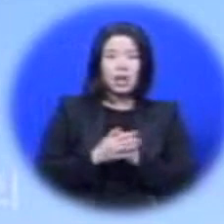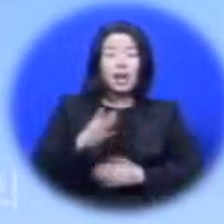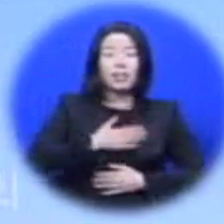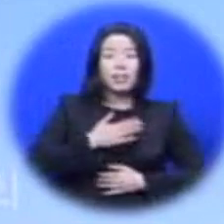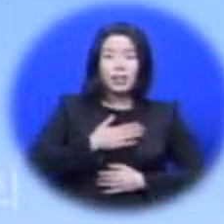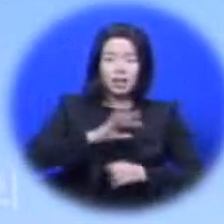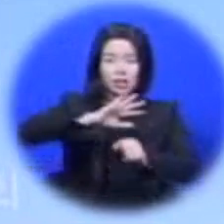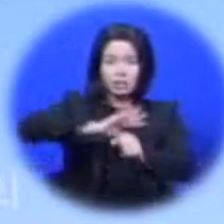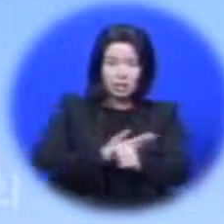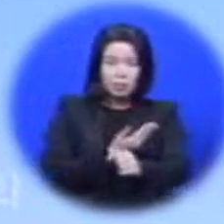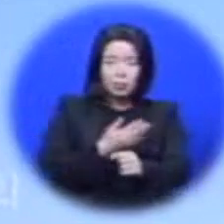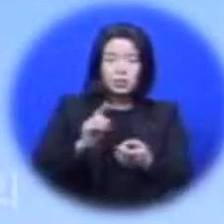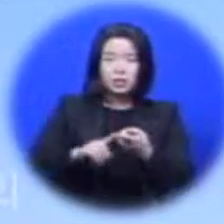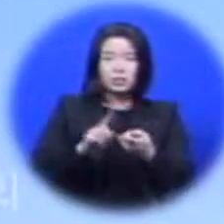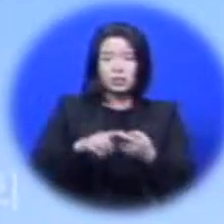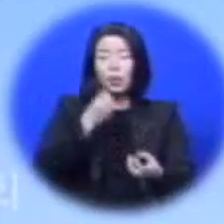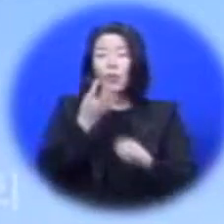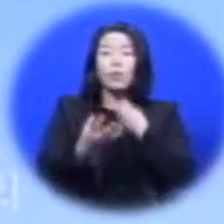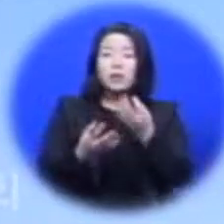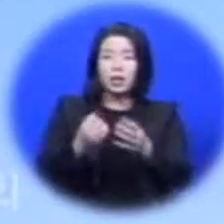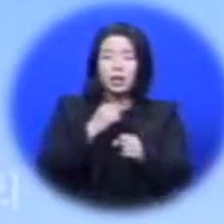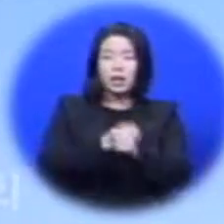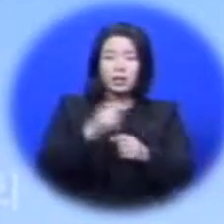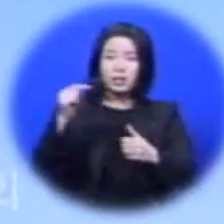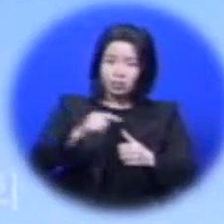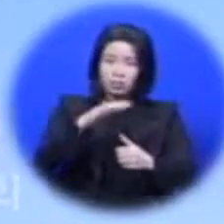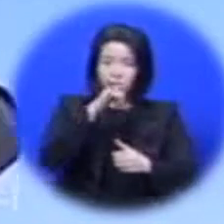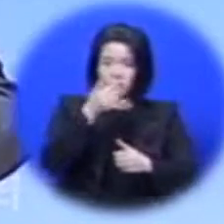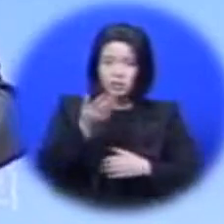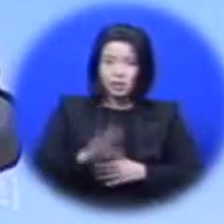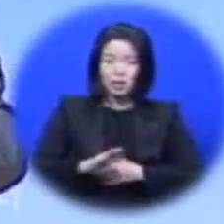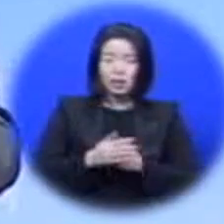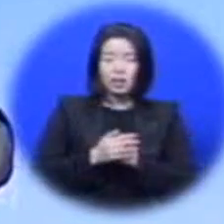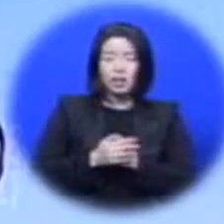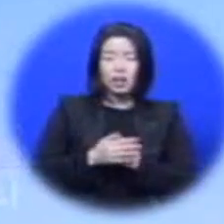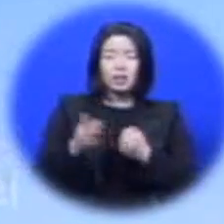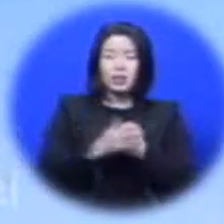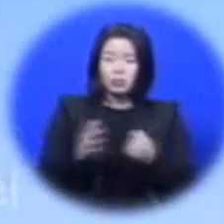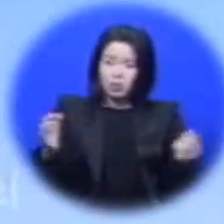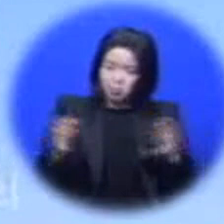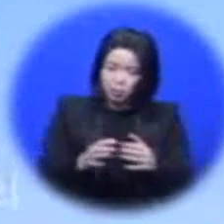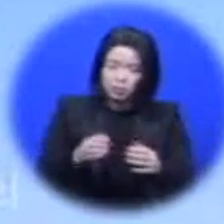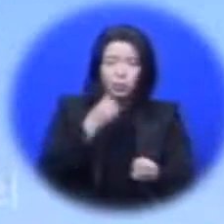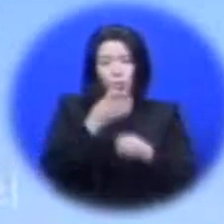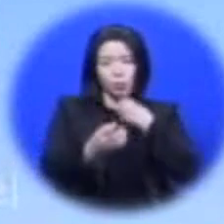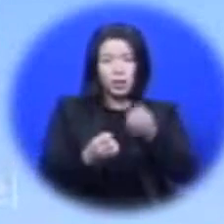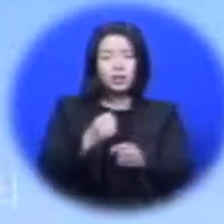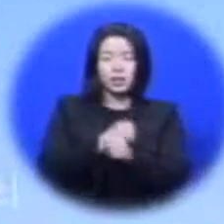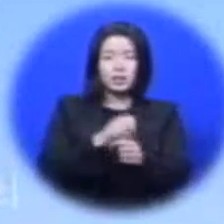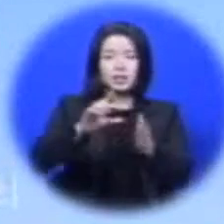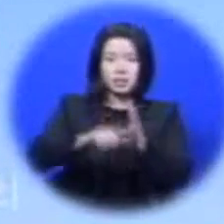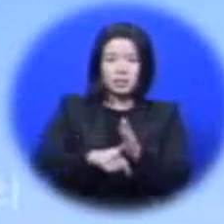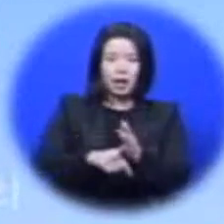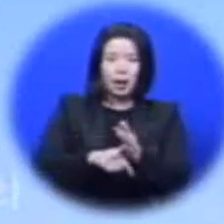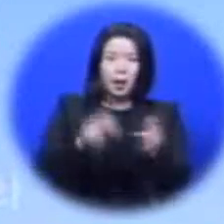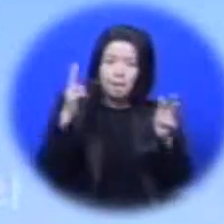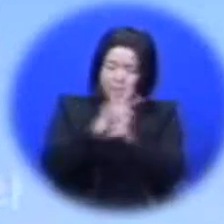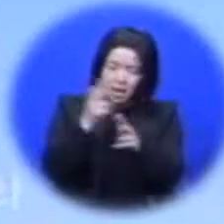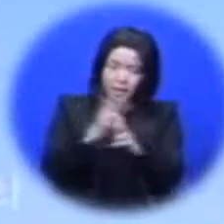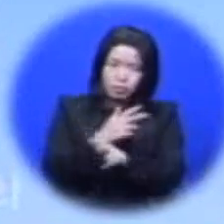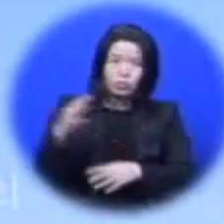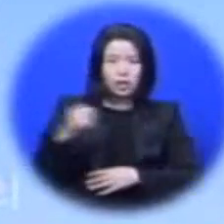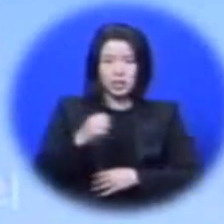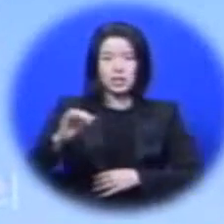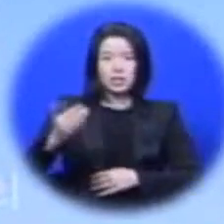내가 잘못 살았으면 고백하라는 건데, 그래서 모여서 고백하는 시간들을 매주 갖게 된